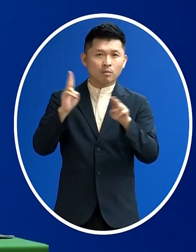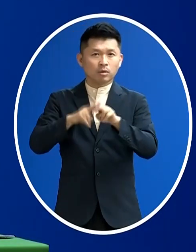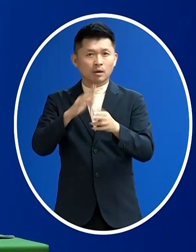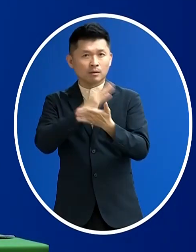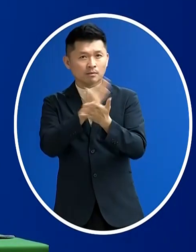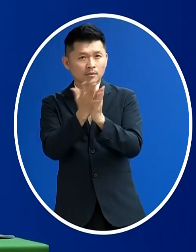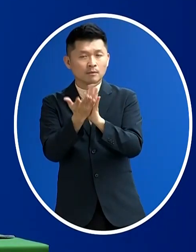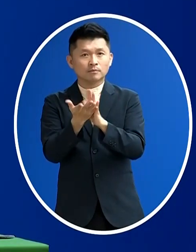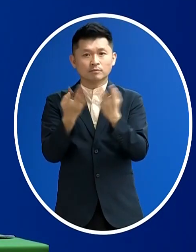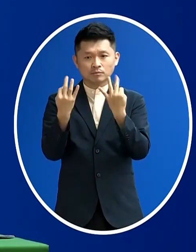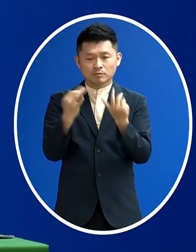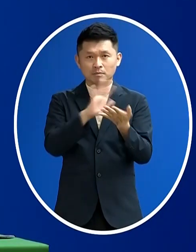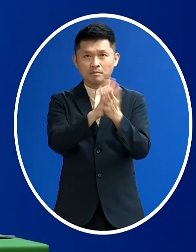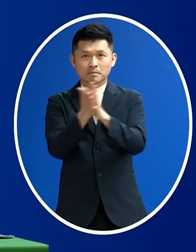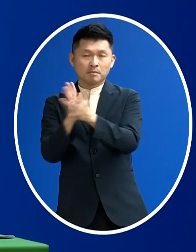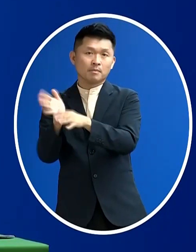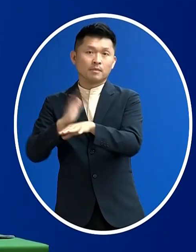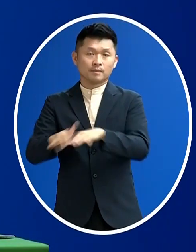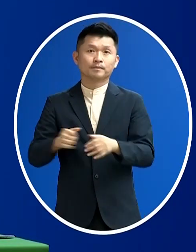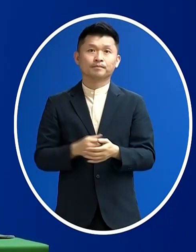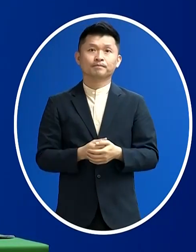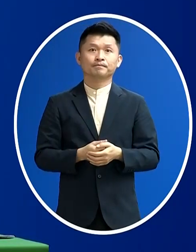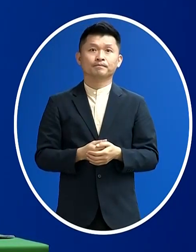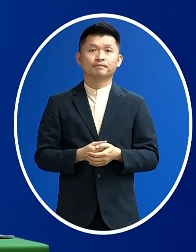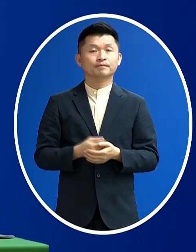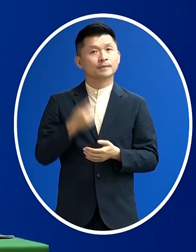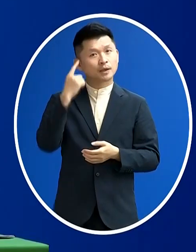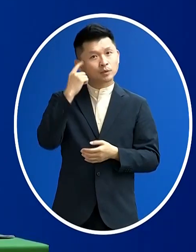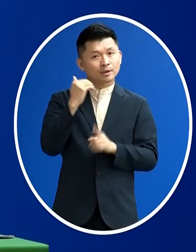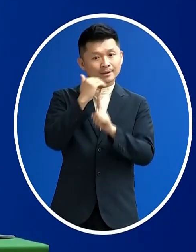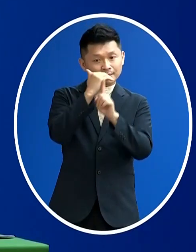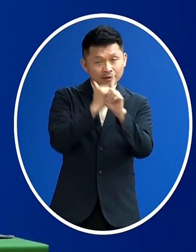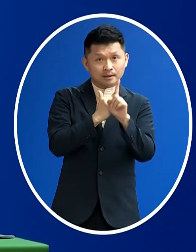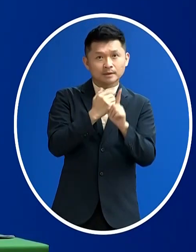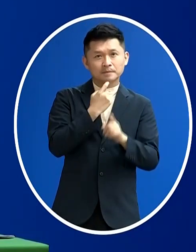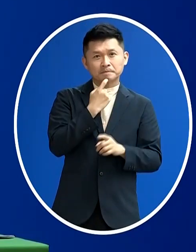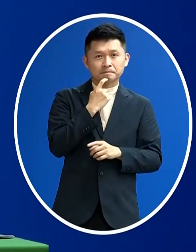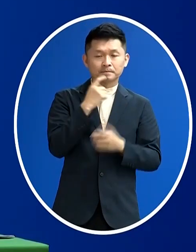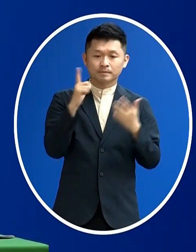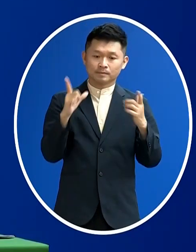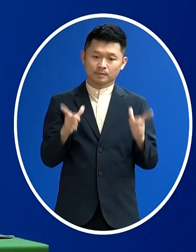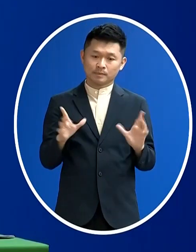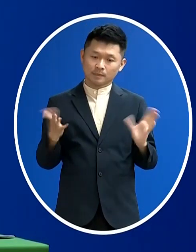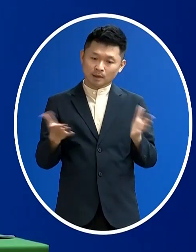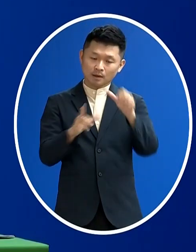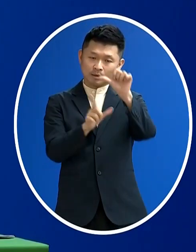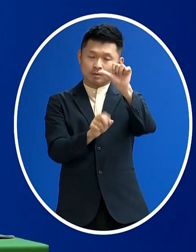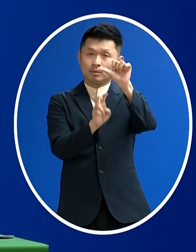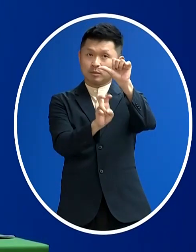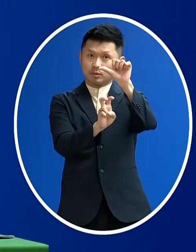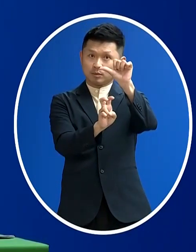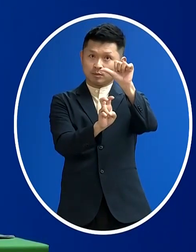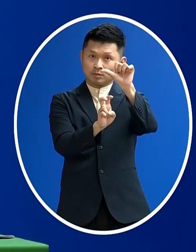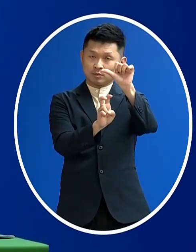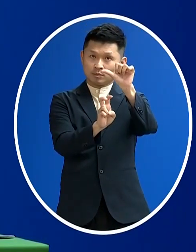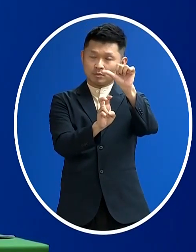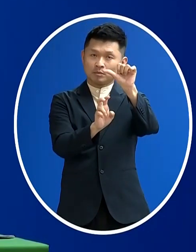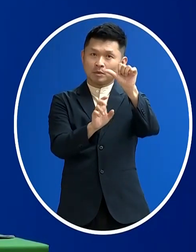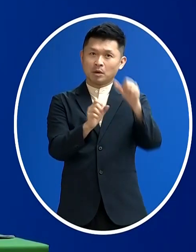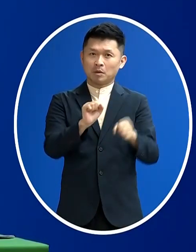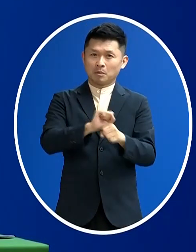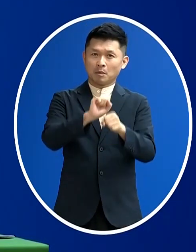有所不同。所以那时候讲的是说有一个低推估，可能是在5月20左右这个时候到